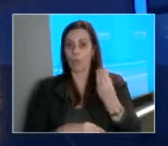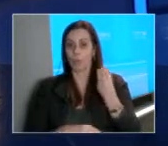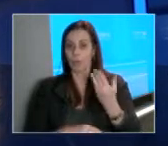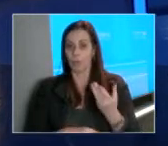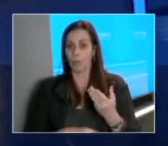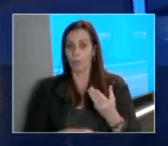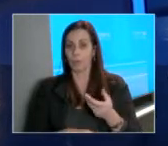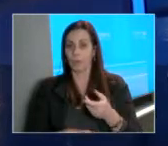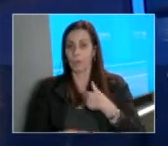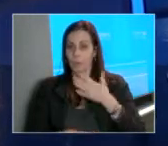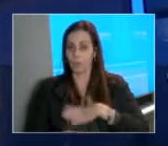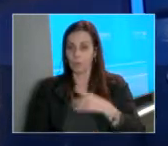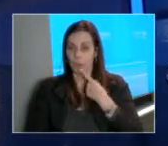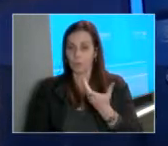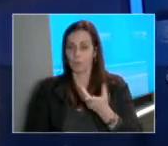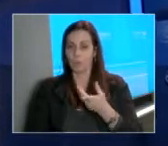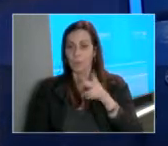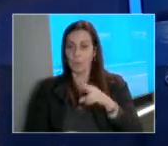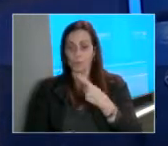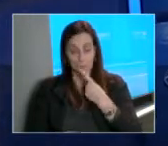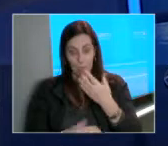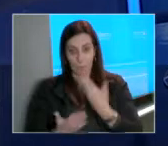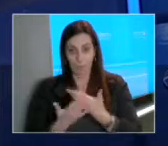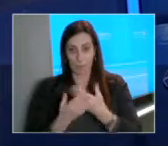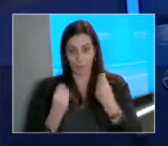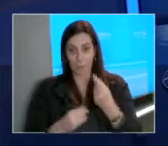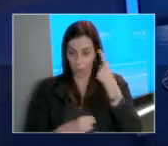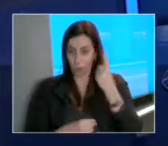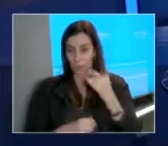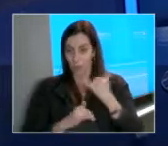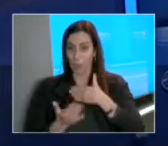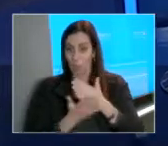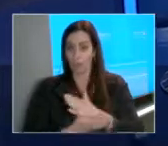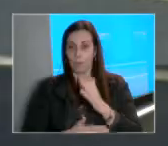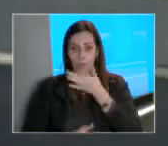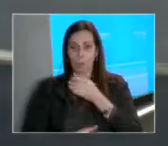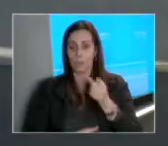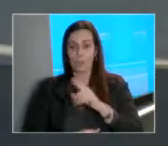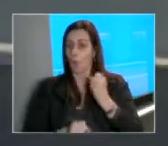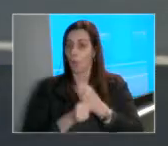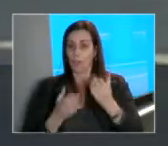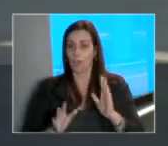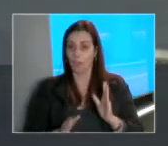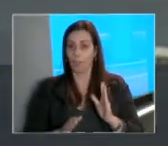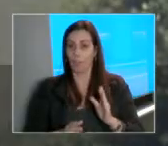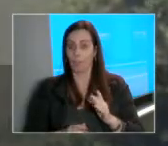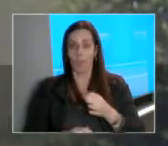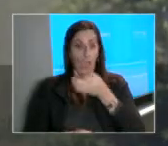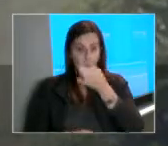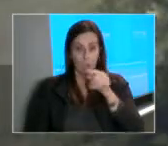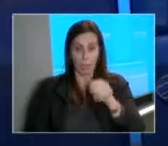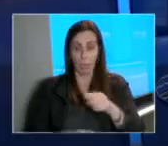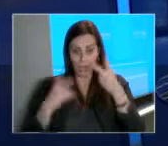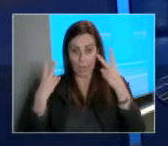הזמן. אני רוצה לתת את הנזק והתועלת. אבל יש פה טיעון בסיסי, רגע, אני יודע שבת מוכנה, וזה יופי, אבל זה לא עובד ככה, כי השאלה היא